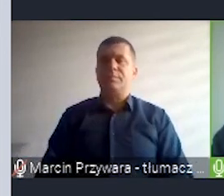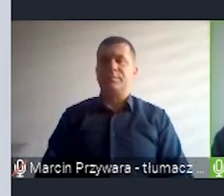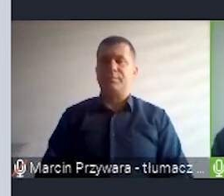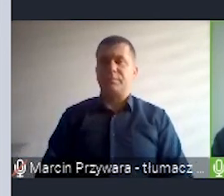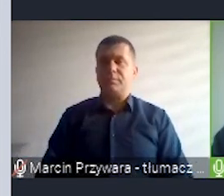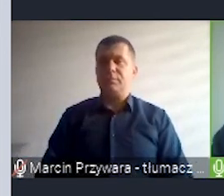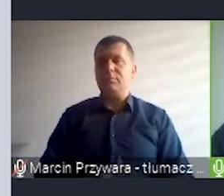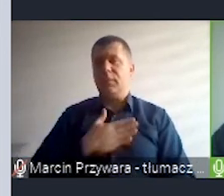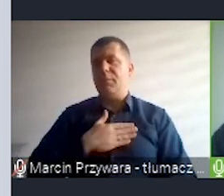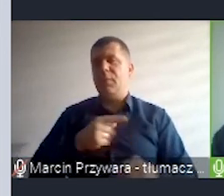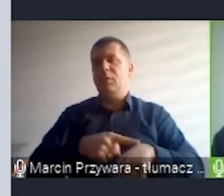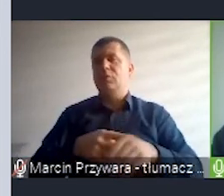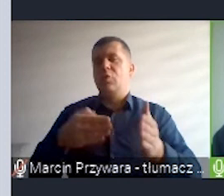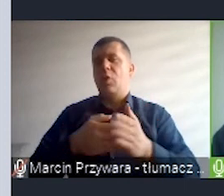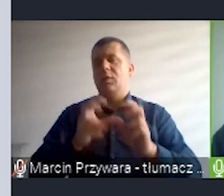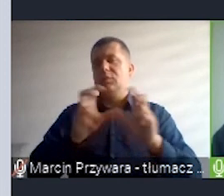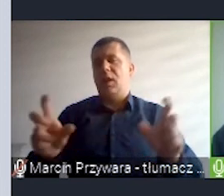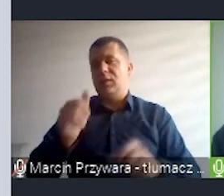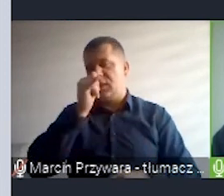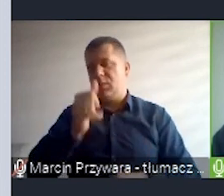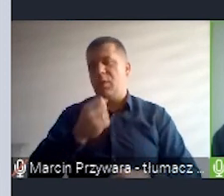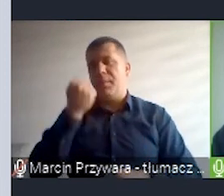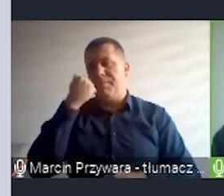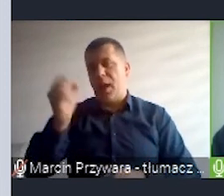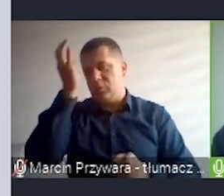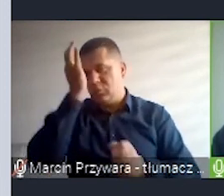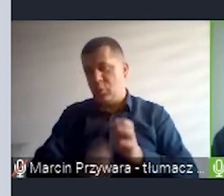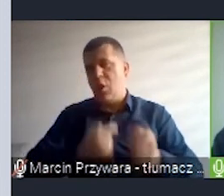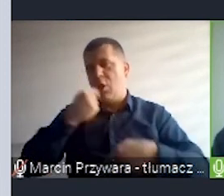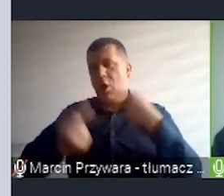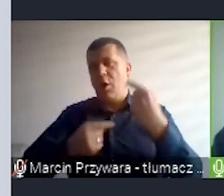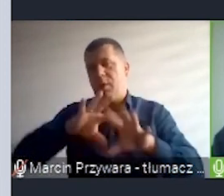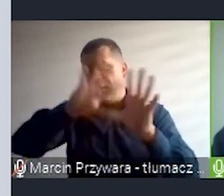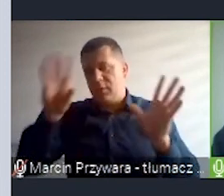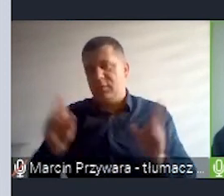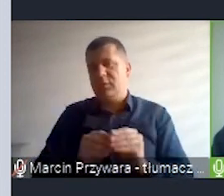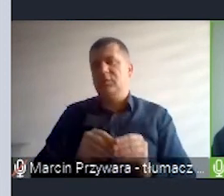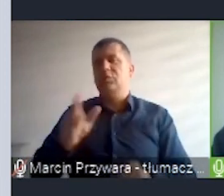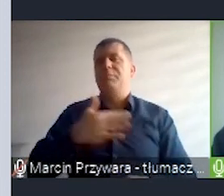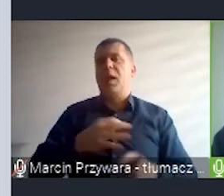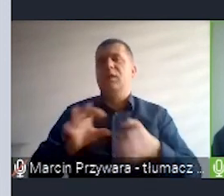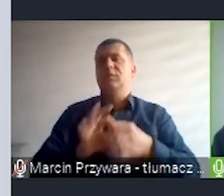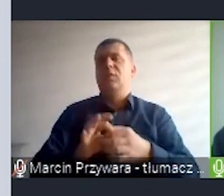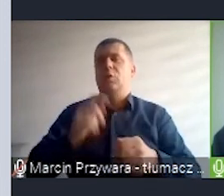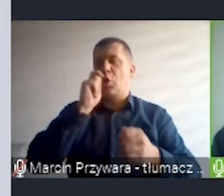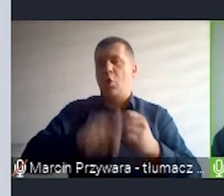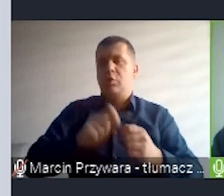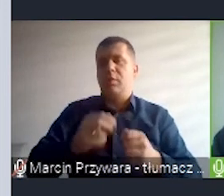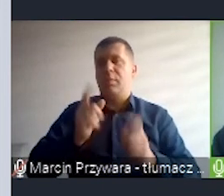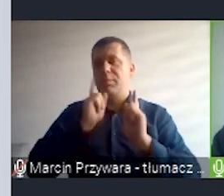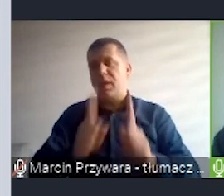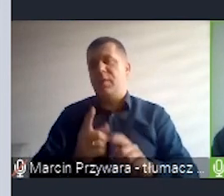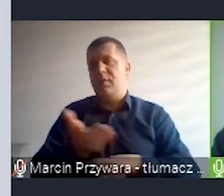No, przez ograniczony czas nie mogłem opowiedzieć Państwu bardzo wnikliwie o wszystkim, co związane z kontrolą,